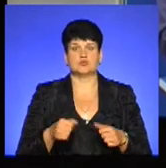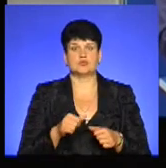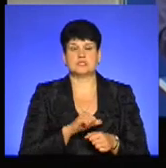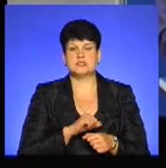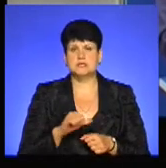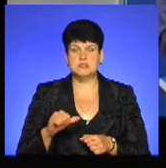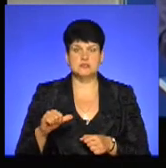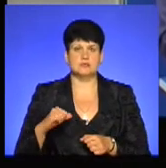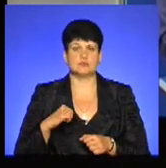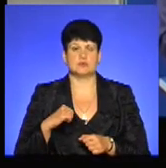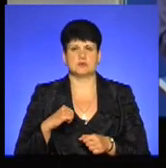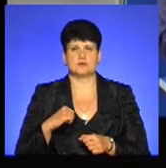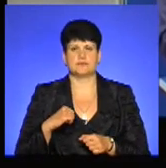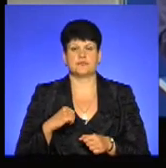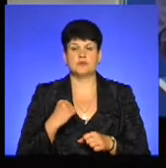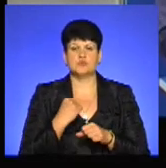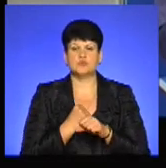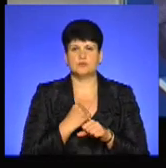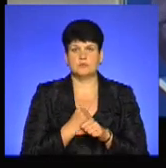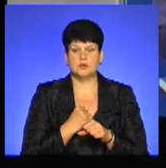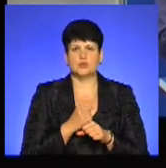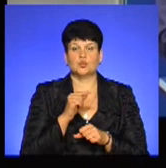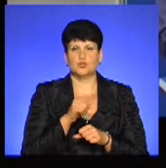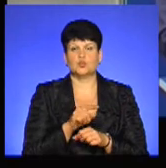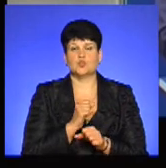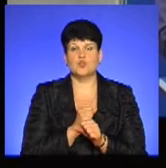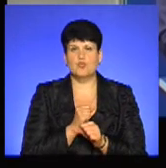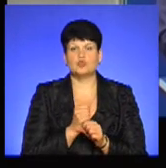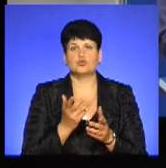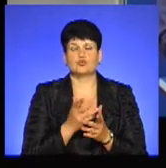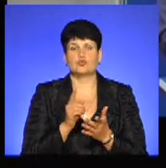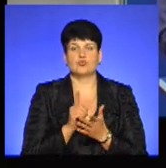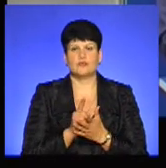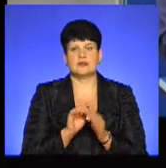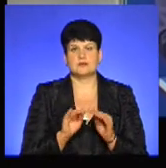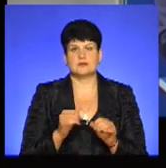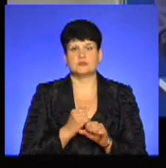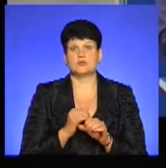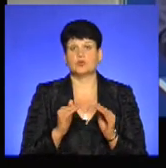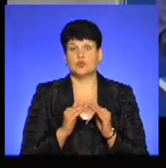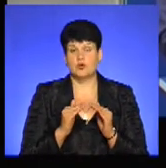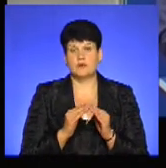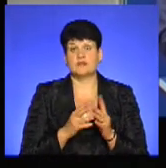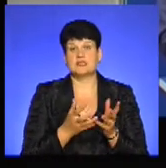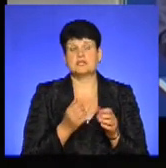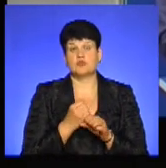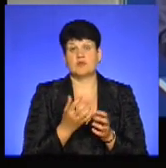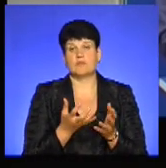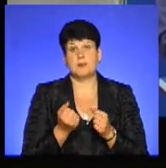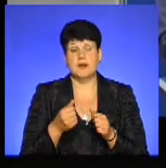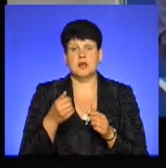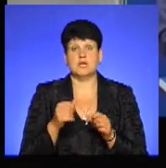самостійно зробити ту роботу, яку би мав абітурієнт зробити вдома, прямо в приймальній комісії,